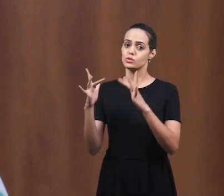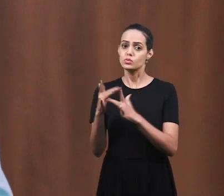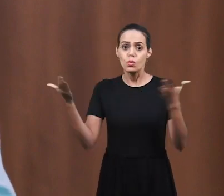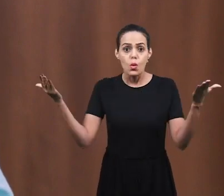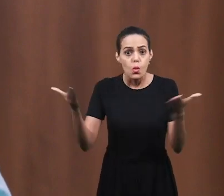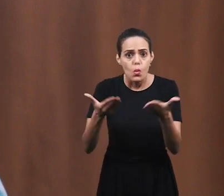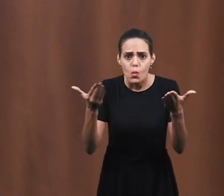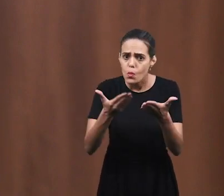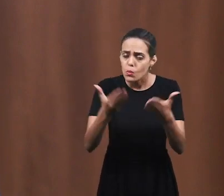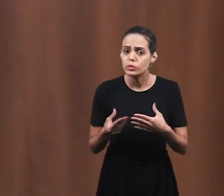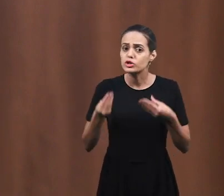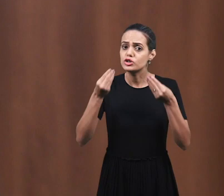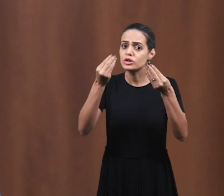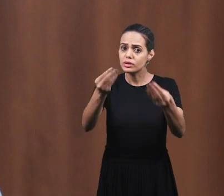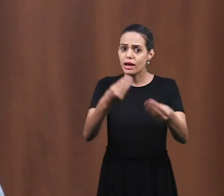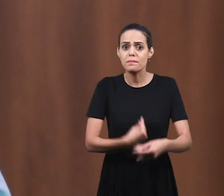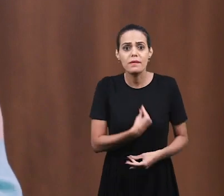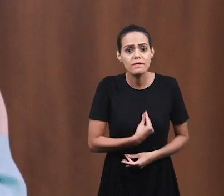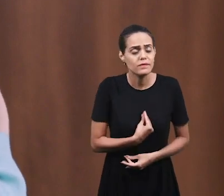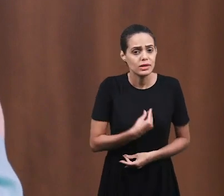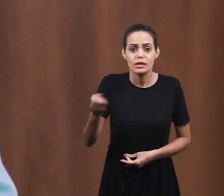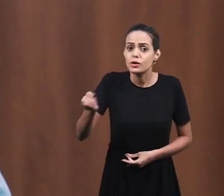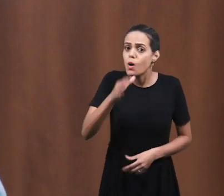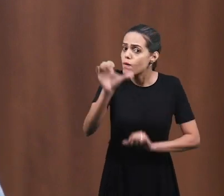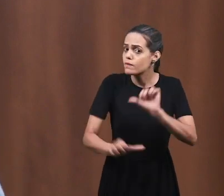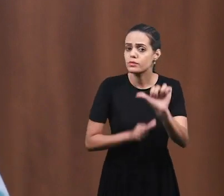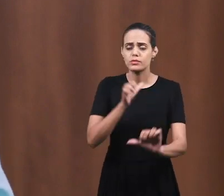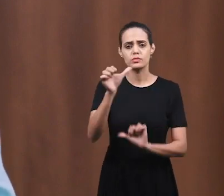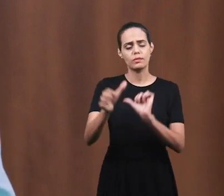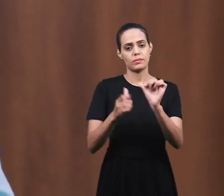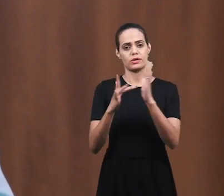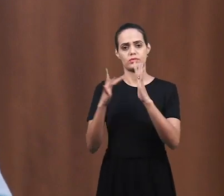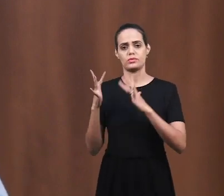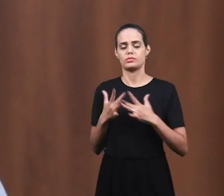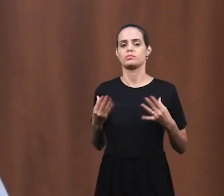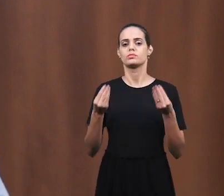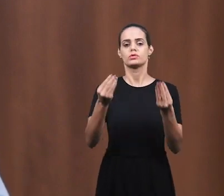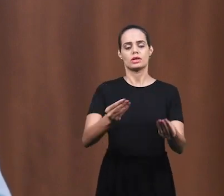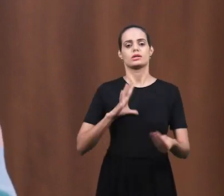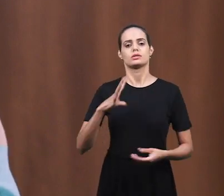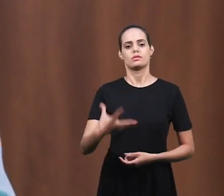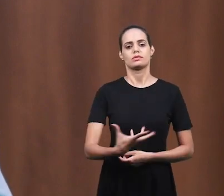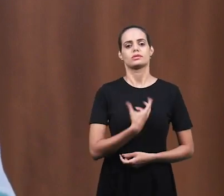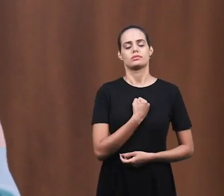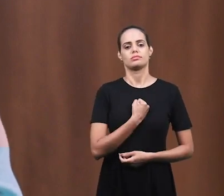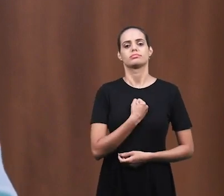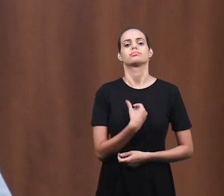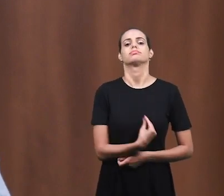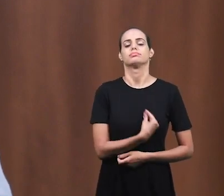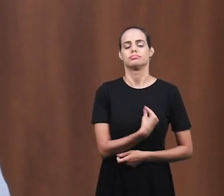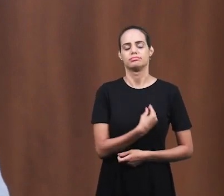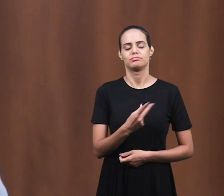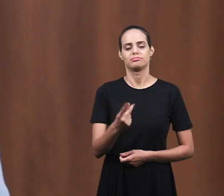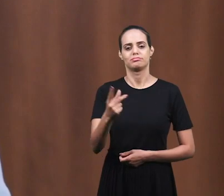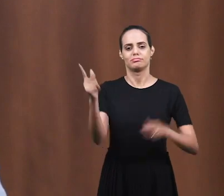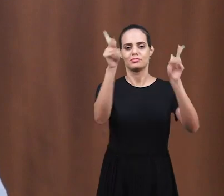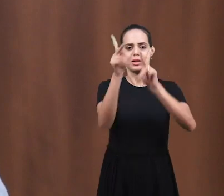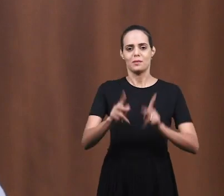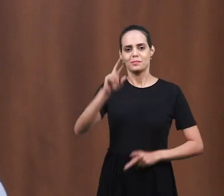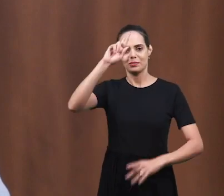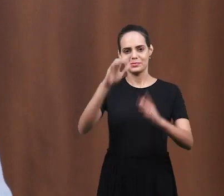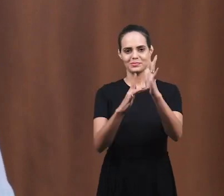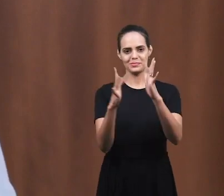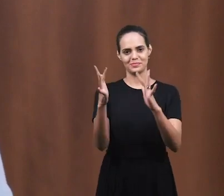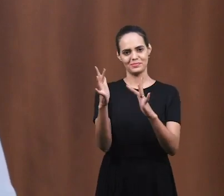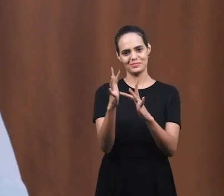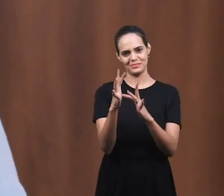même une nouvelle vie. Jésus veut vous donner à vous le salut, une vie éternelle, la A paix